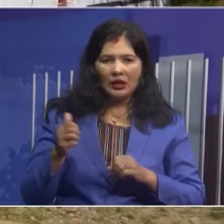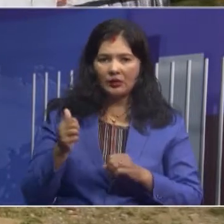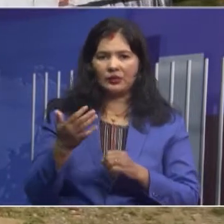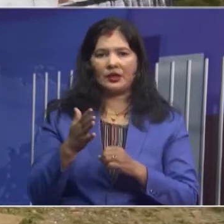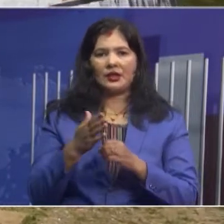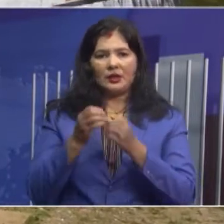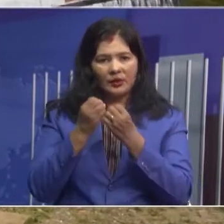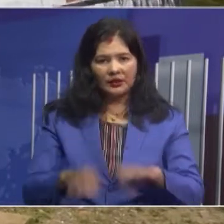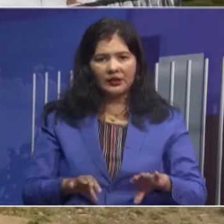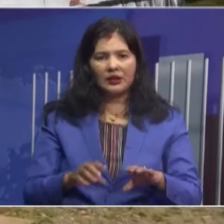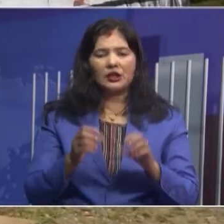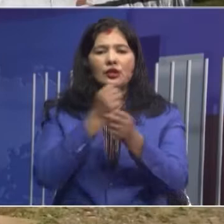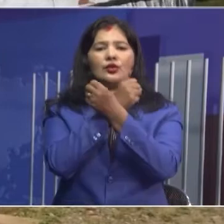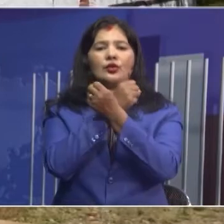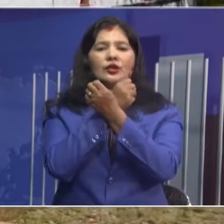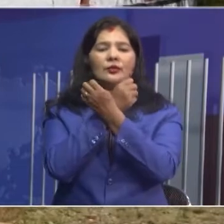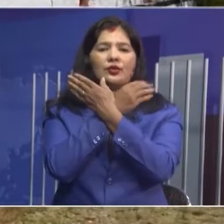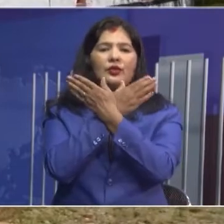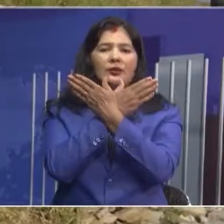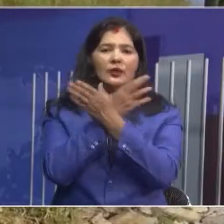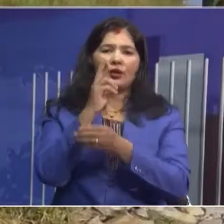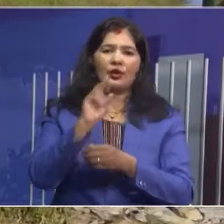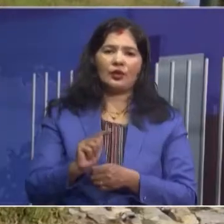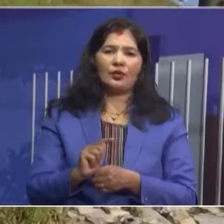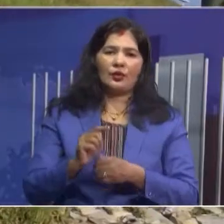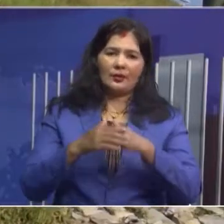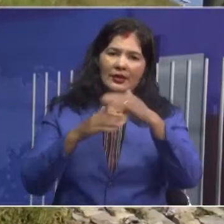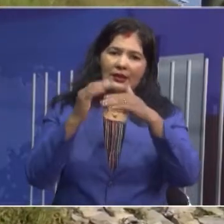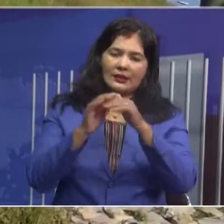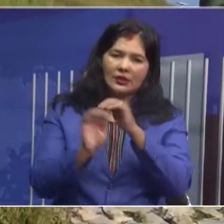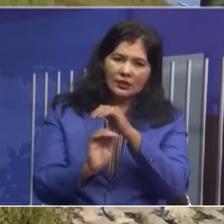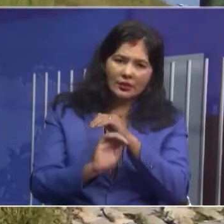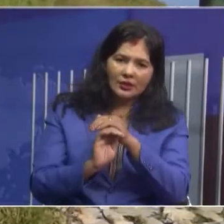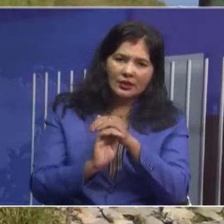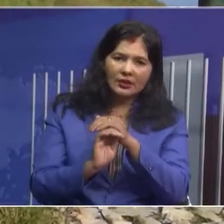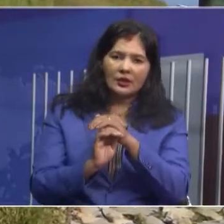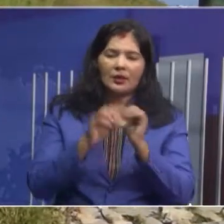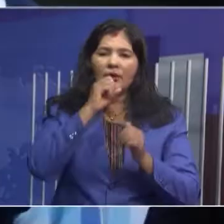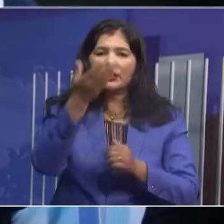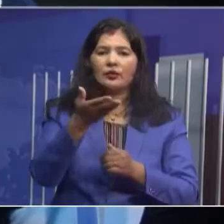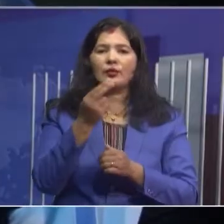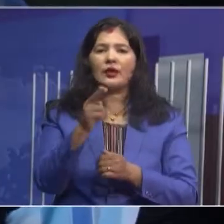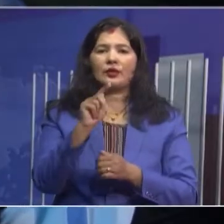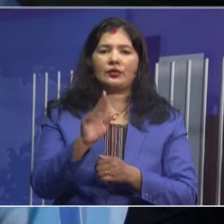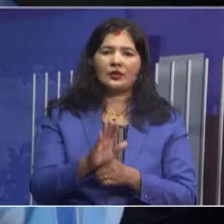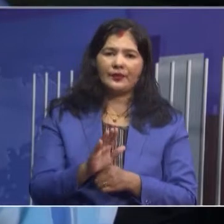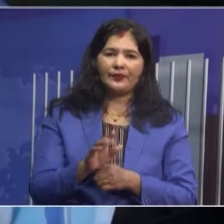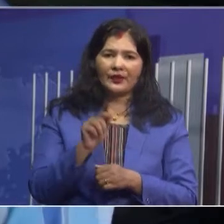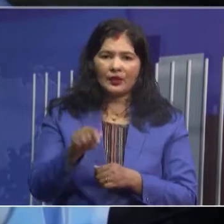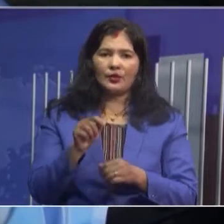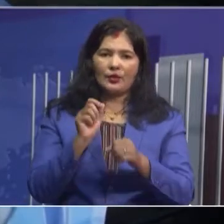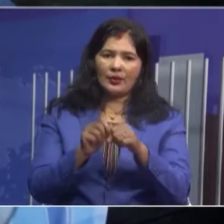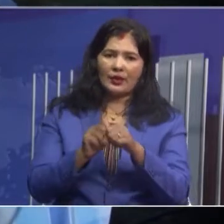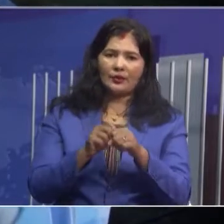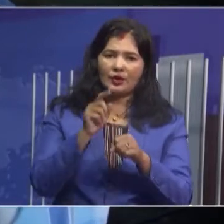जोखिम बढेको अमरगढी किल्ला पर्यटन पूर्वाधार क्षेत्र विकास समितिका अध्यक्ष परविन जयरूले बताउनुभयो। बनाउने क्रममा